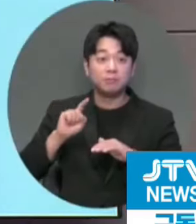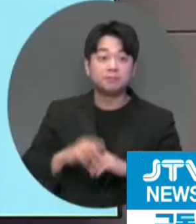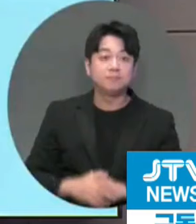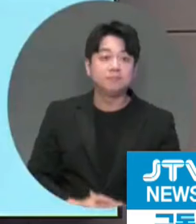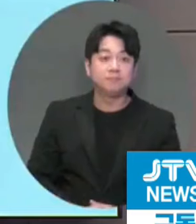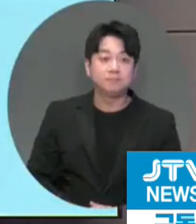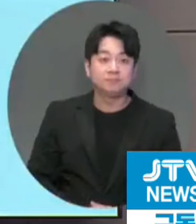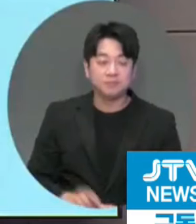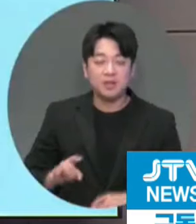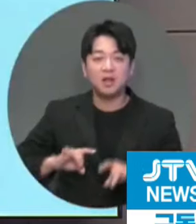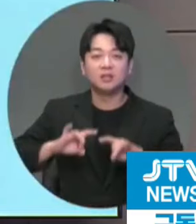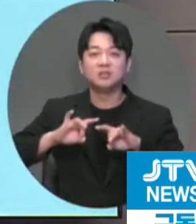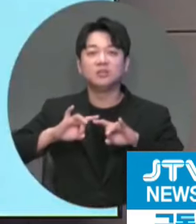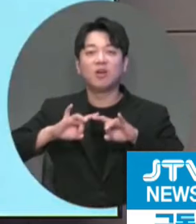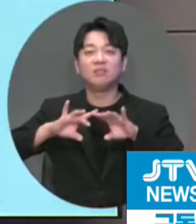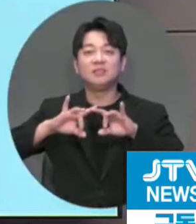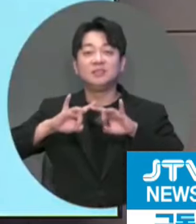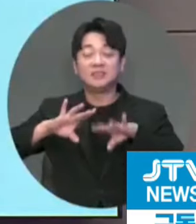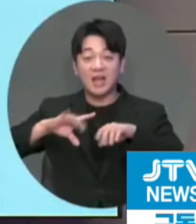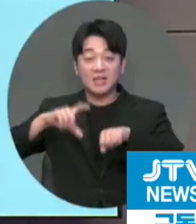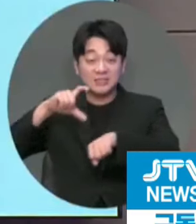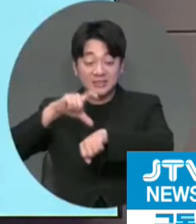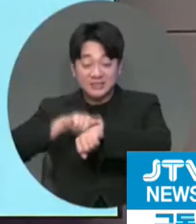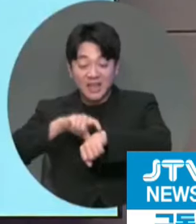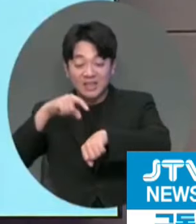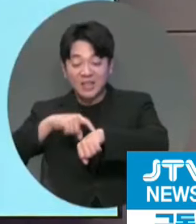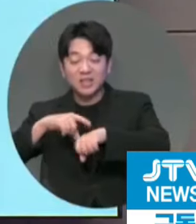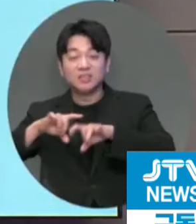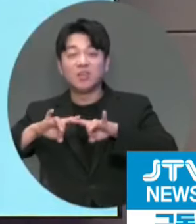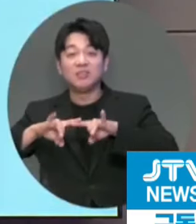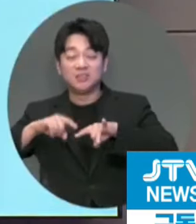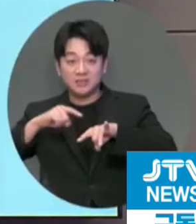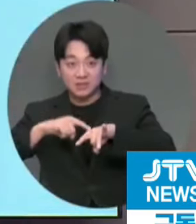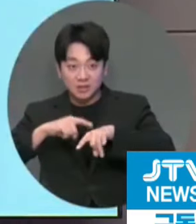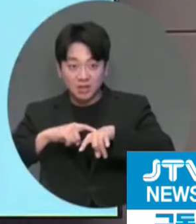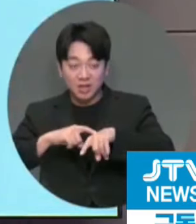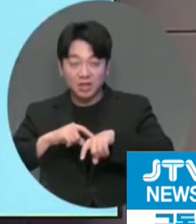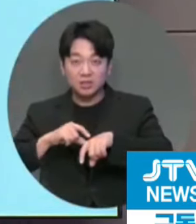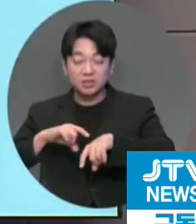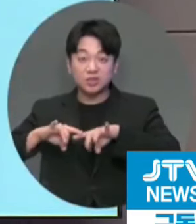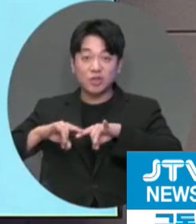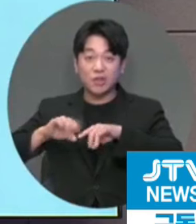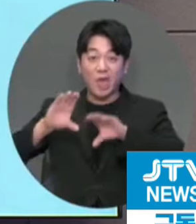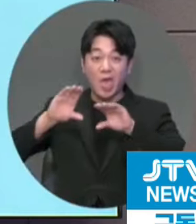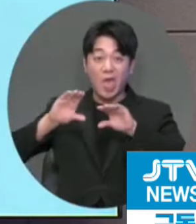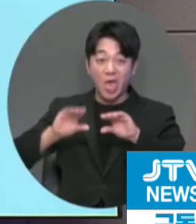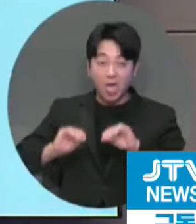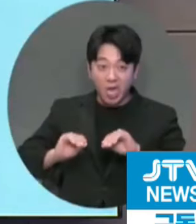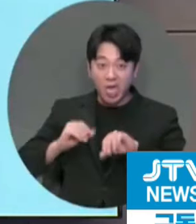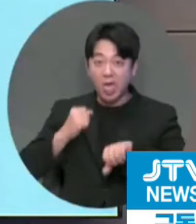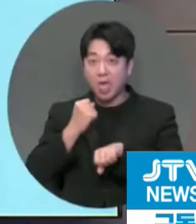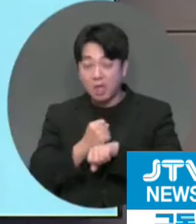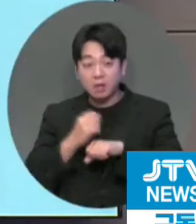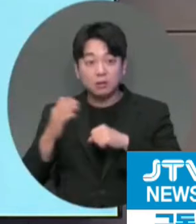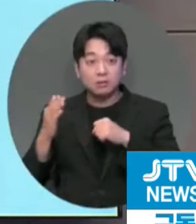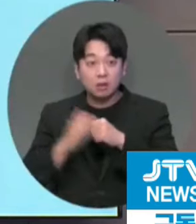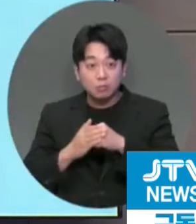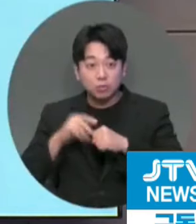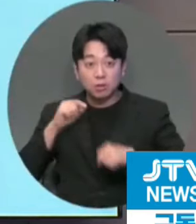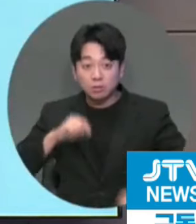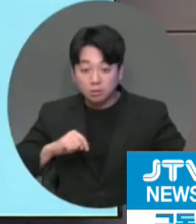전자 장치를 충전하지 않았을 경우 저전력 경보가 발생이 됩니다. 저전력 경보가 지속적으로 발생이 되고 충전을 하지 않을